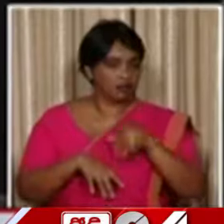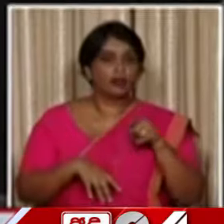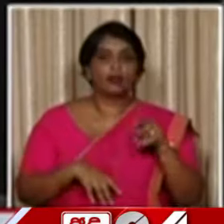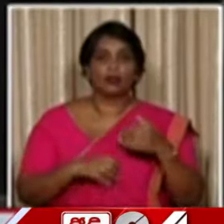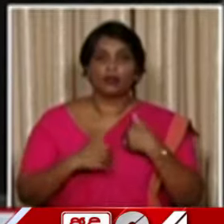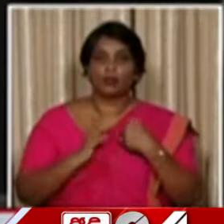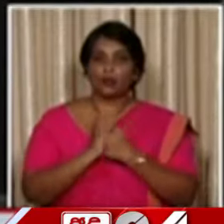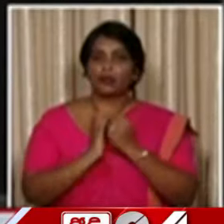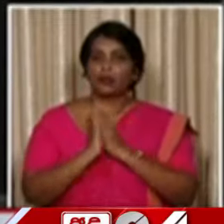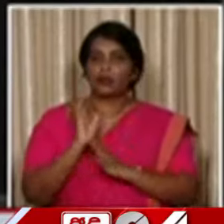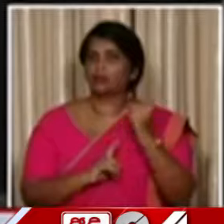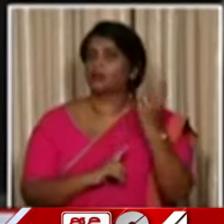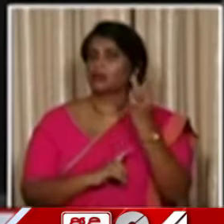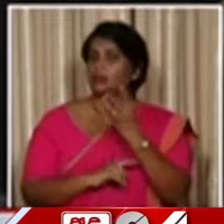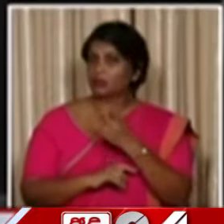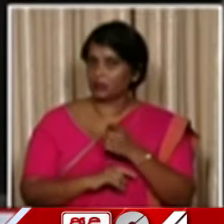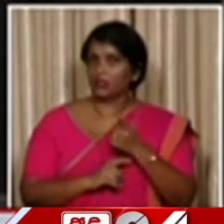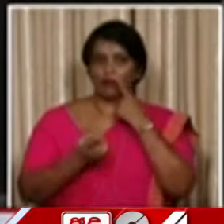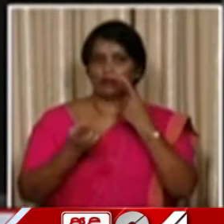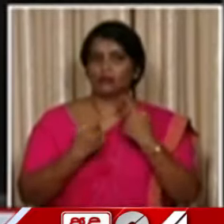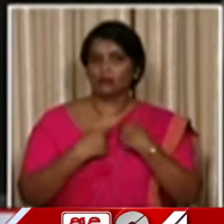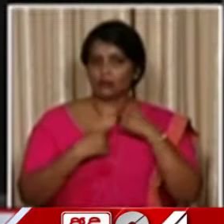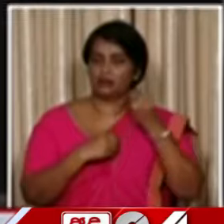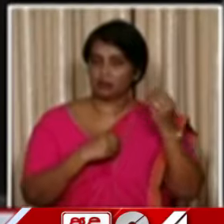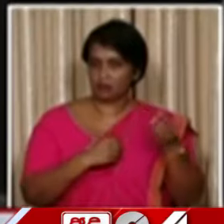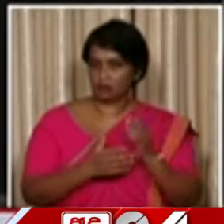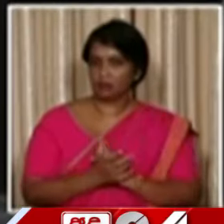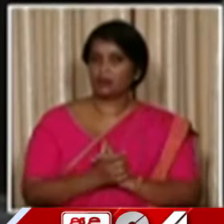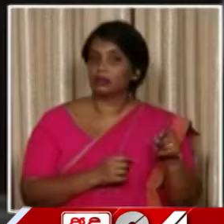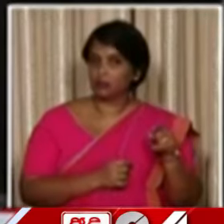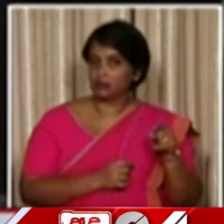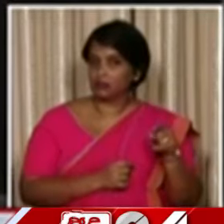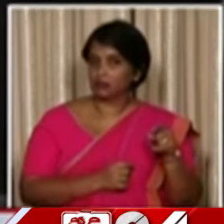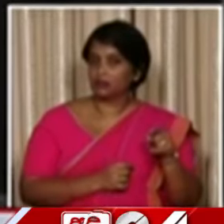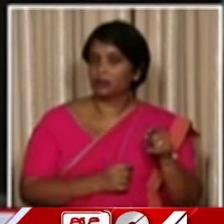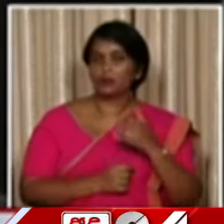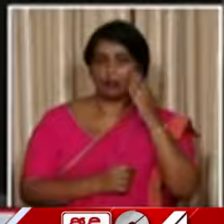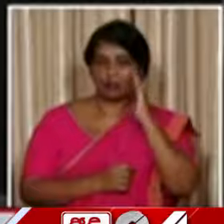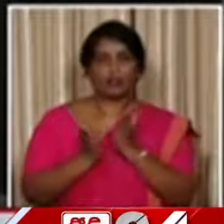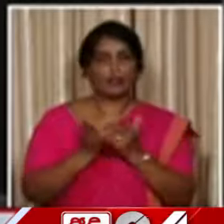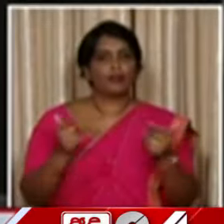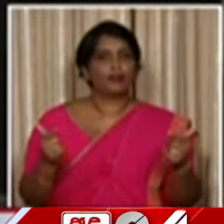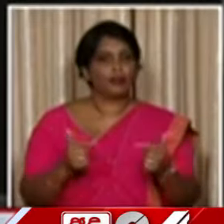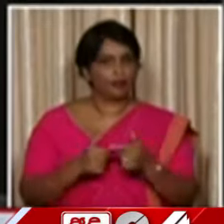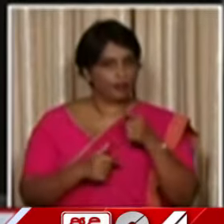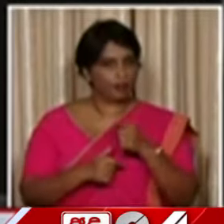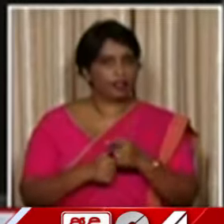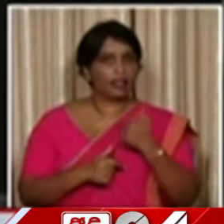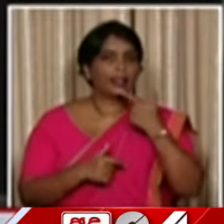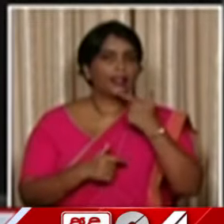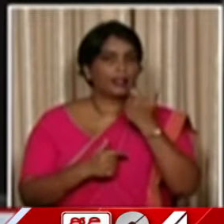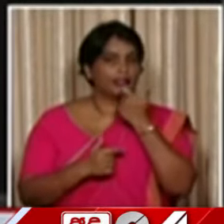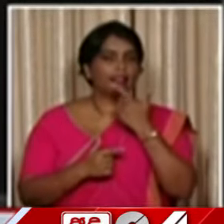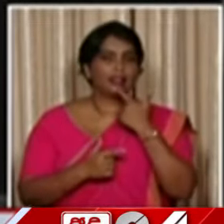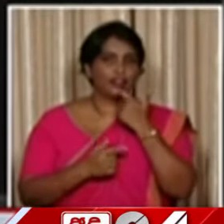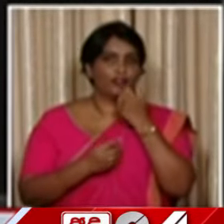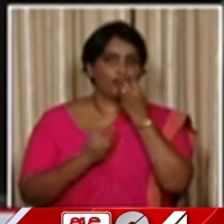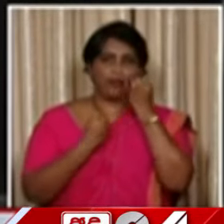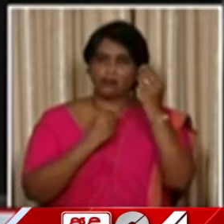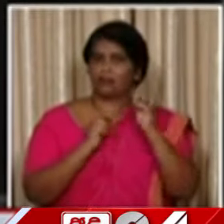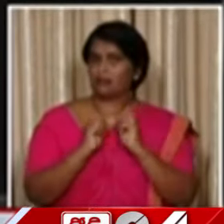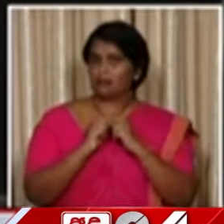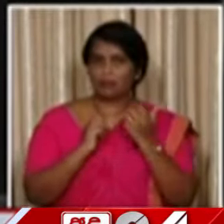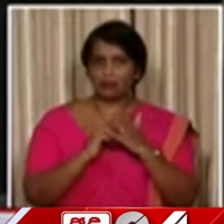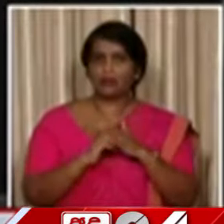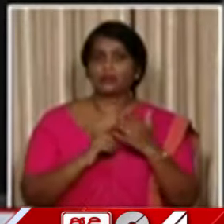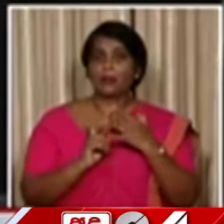අපේ ගරු මන්ත්‍රීතුමාලා කීප දෙනෙක් ඉල්ලීමක් කරා මගෙන් තෙතෙන්දි සාමාන්‍ය වරාය මගින් තේපන් සංග්‍රහය ලබා දුන්නත් ගැටලුවක් නැහැ ඒකත්